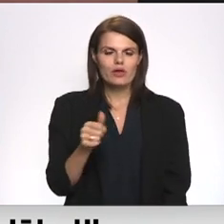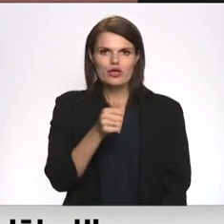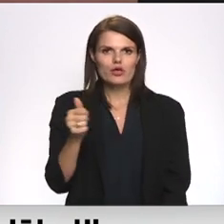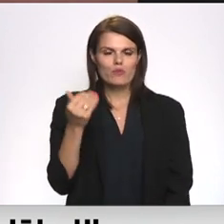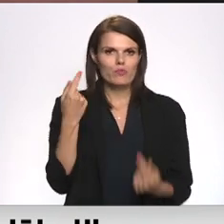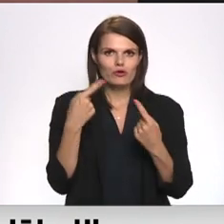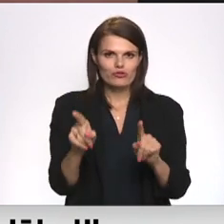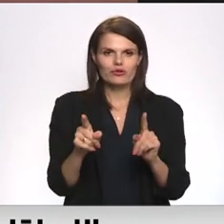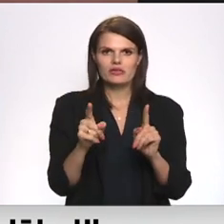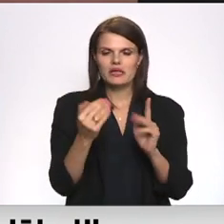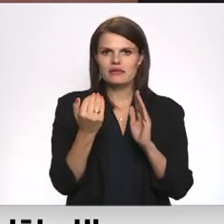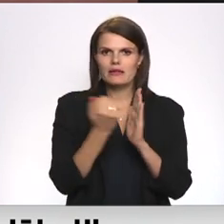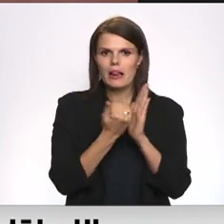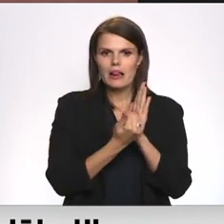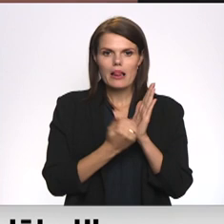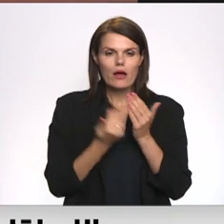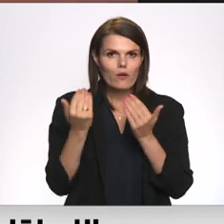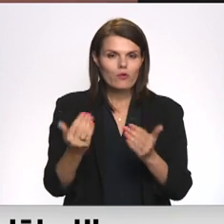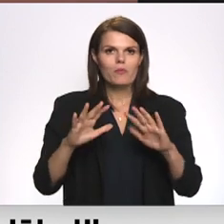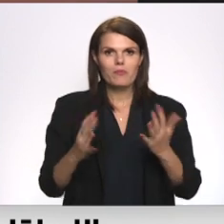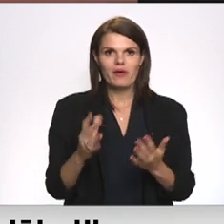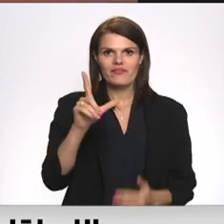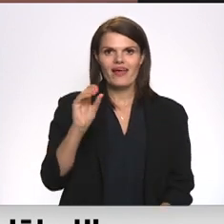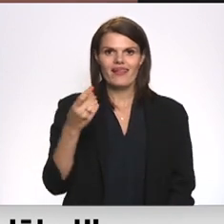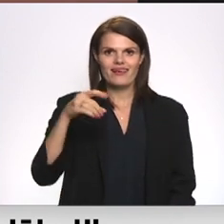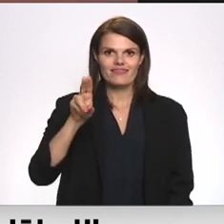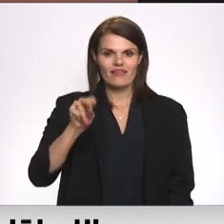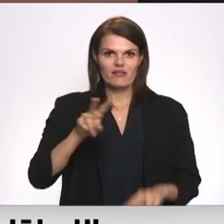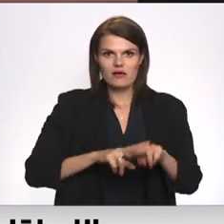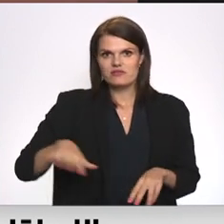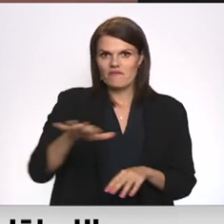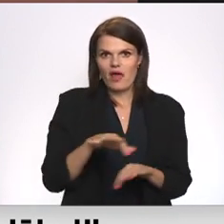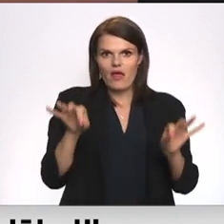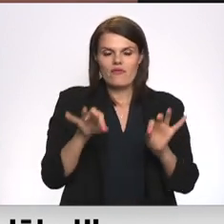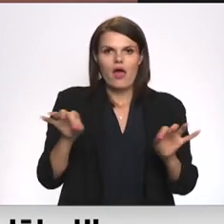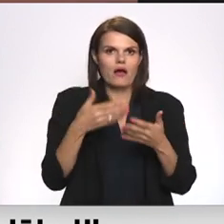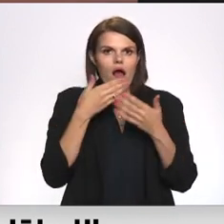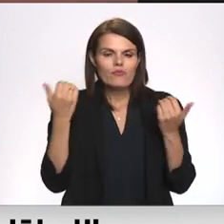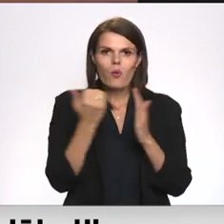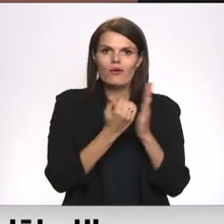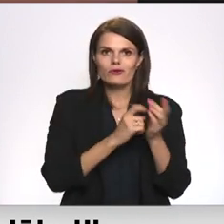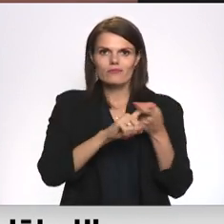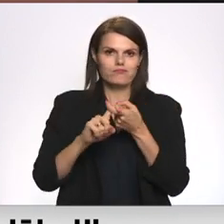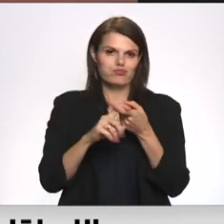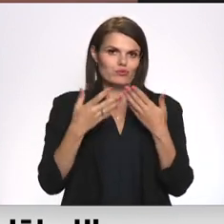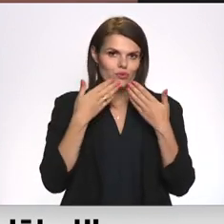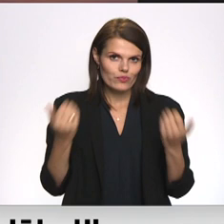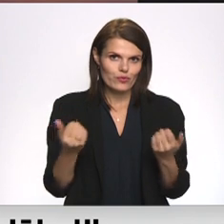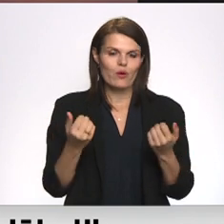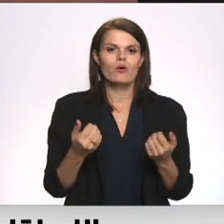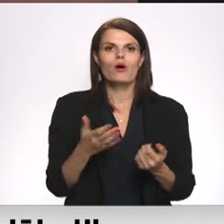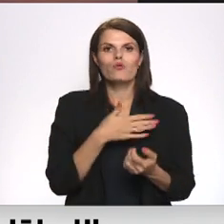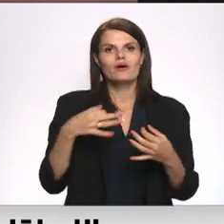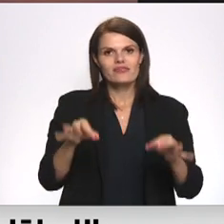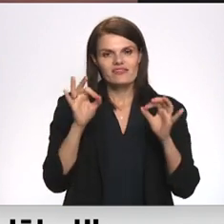līgumiem starptautiski, bet Lestenē īstenībā nekā nebija. Tā tad ir ļoti svarīgi, ka pirmais, ka mēs esam